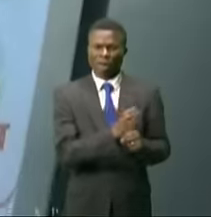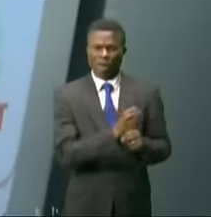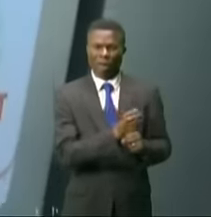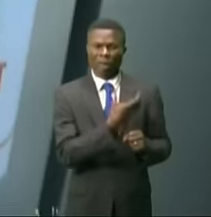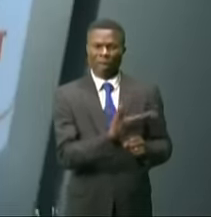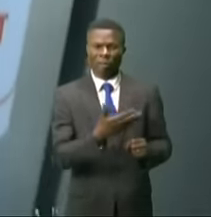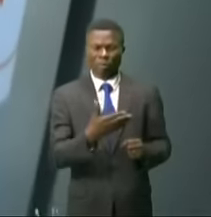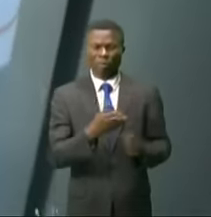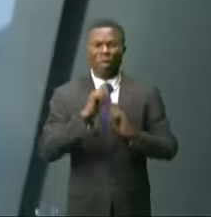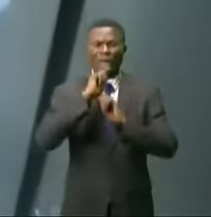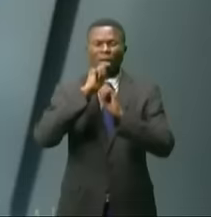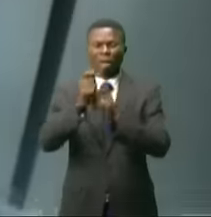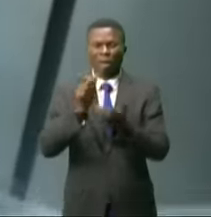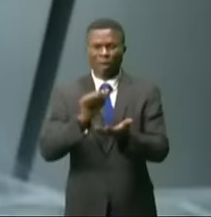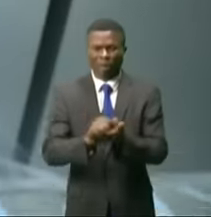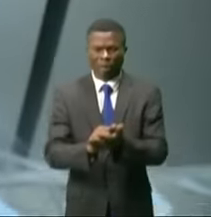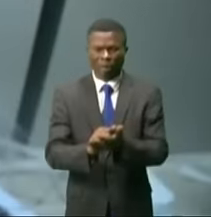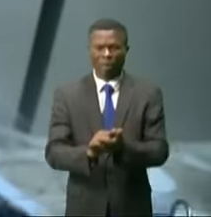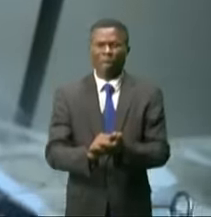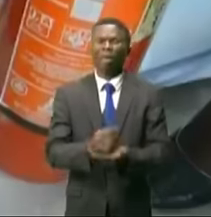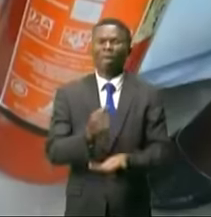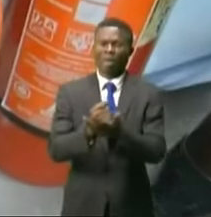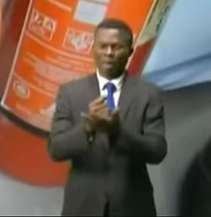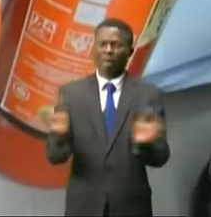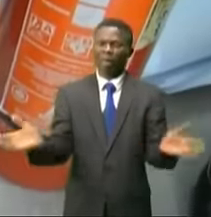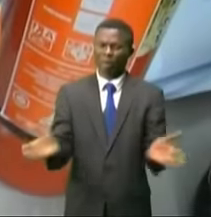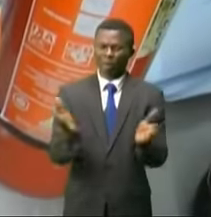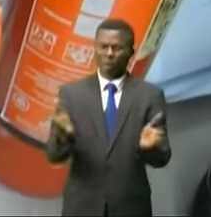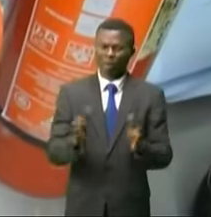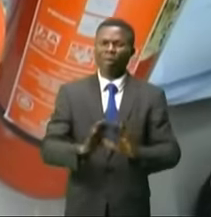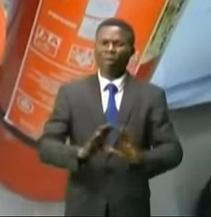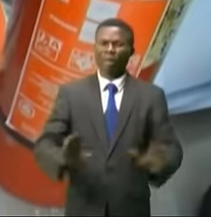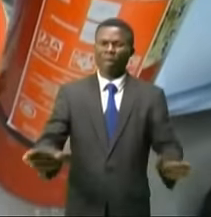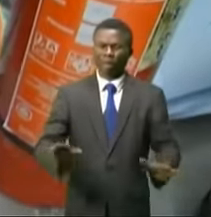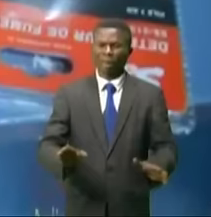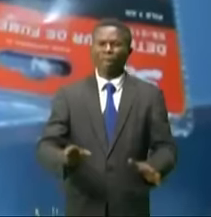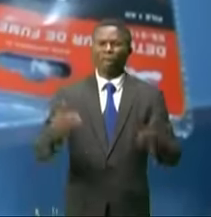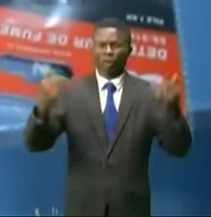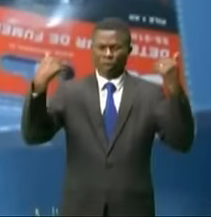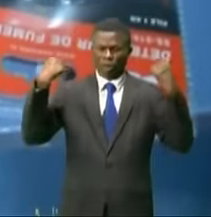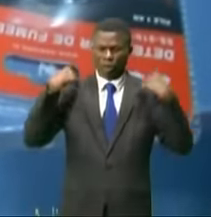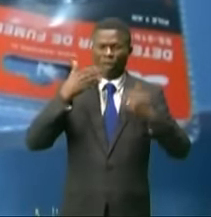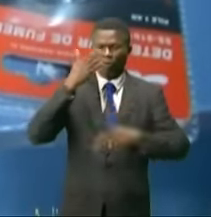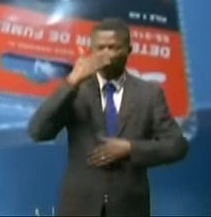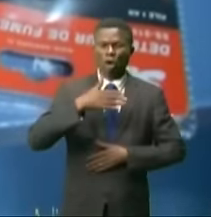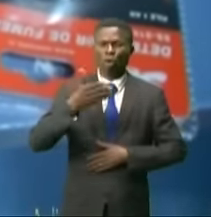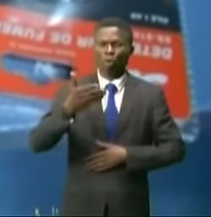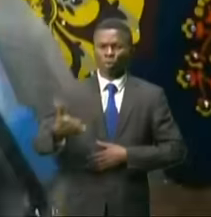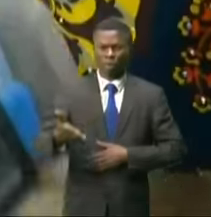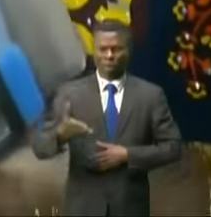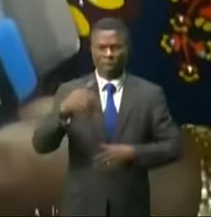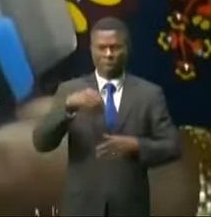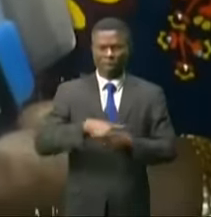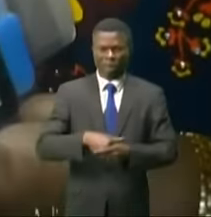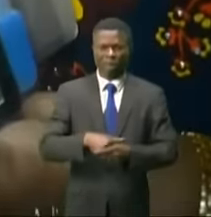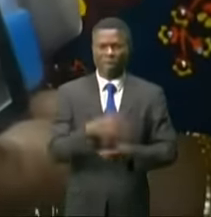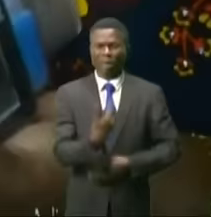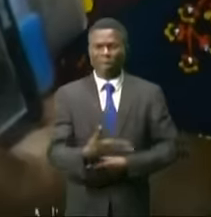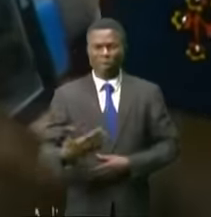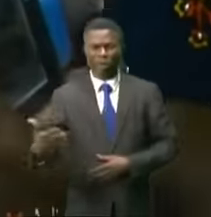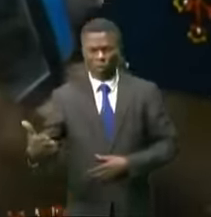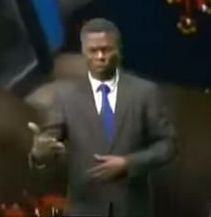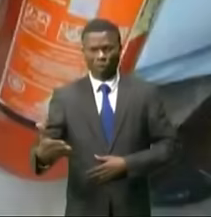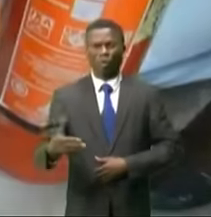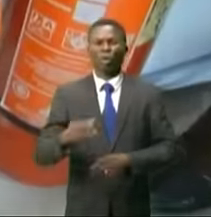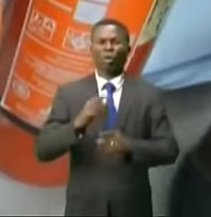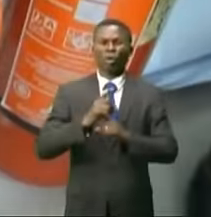geste louable permettra à l'ABF de bien renforcer les capacités des gestionnaires de la chaîne d'approvisionnement au travers des outils des